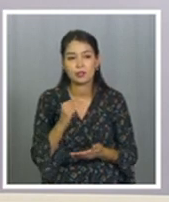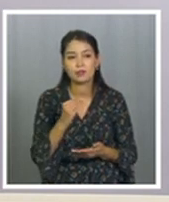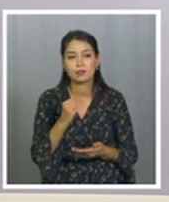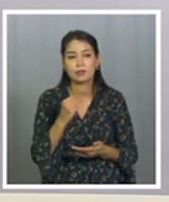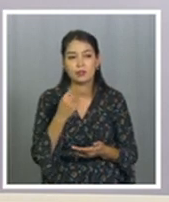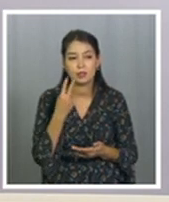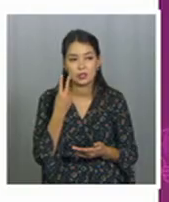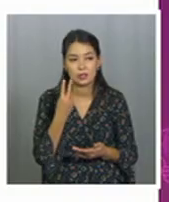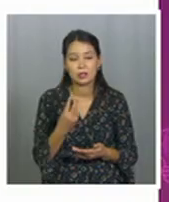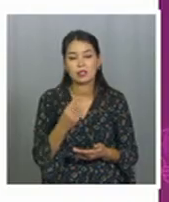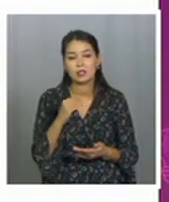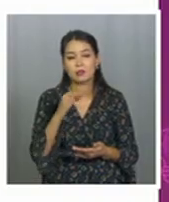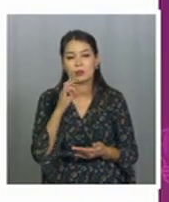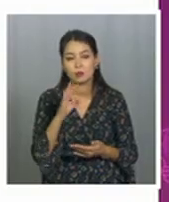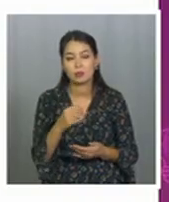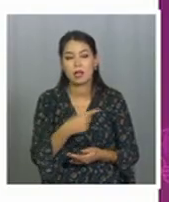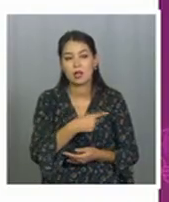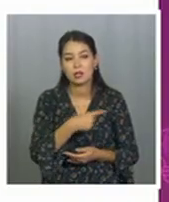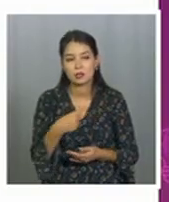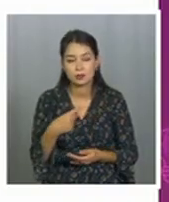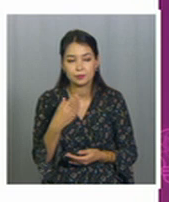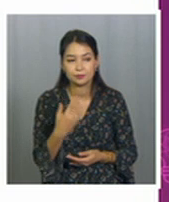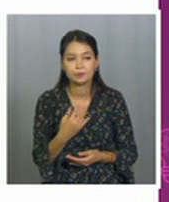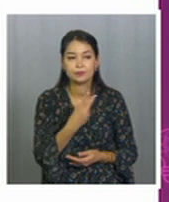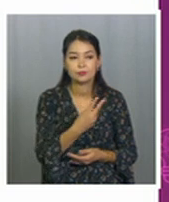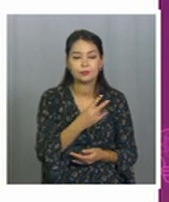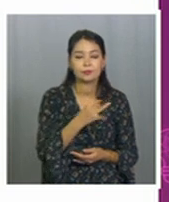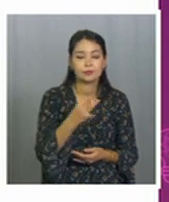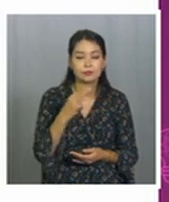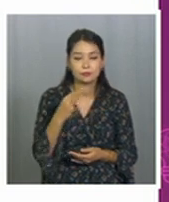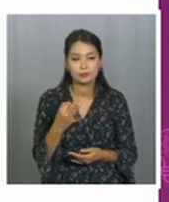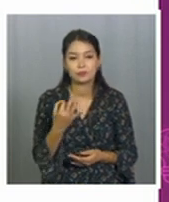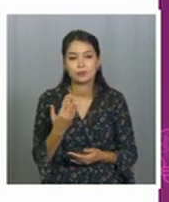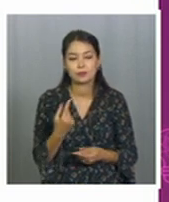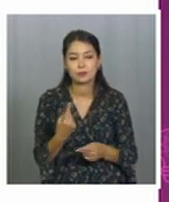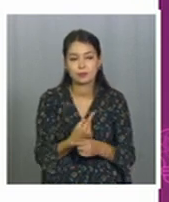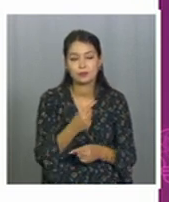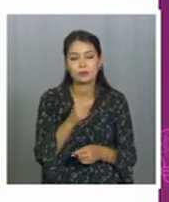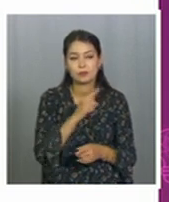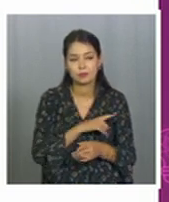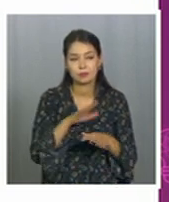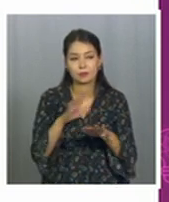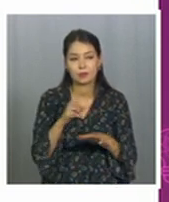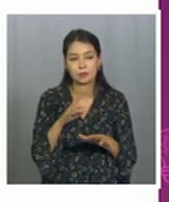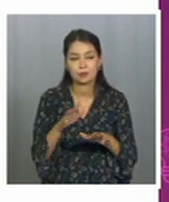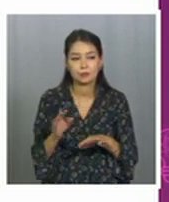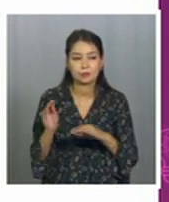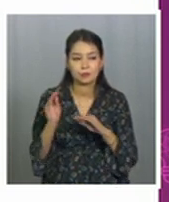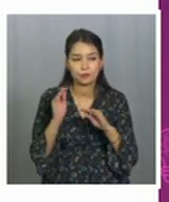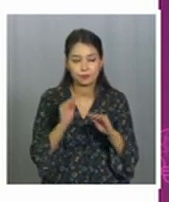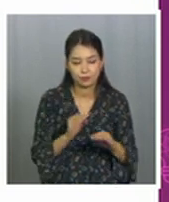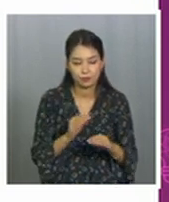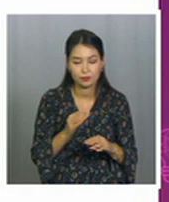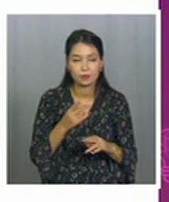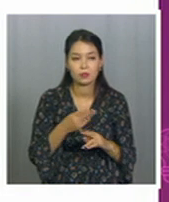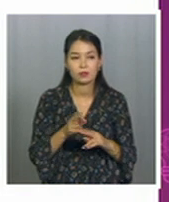f0-ді азайтамыз. 2 мен 0-ді алғашқы функцияға x-тің орнына қоямыз. Сол кезде